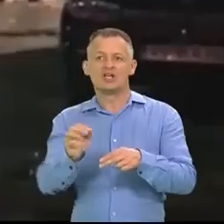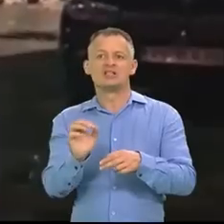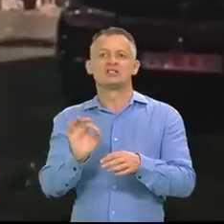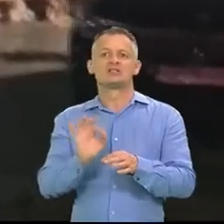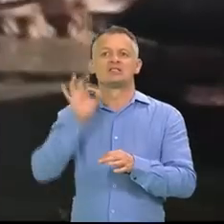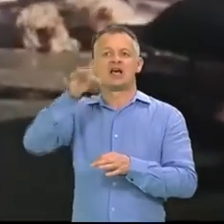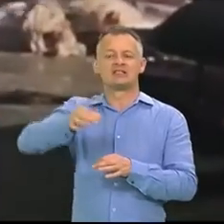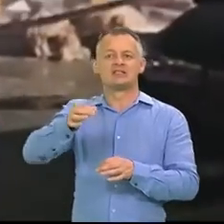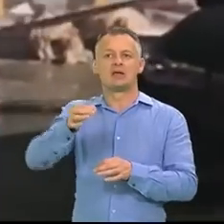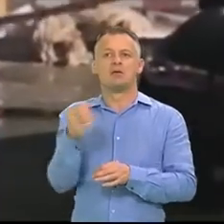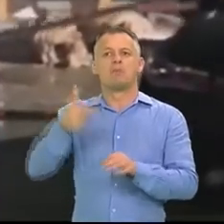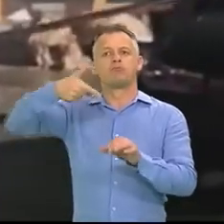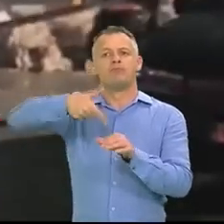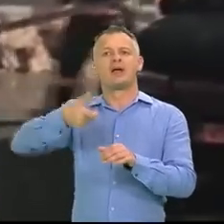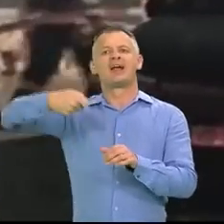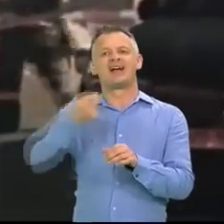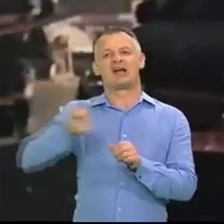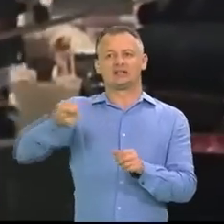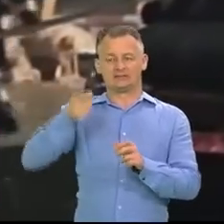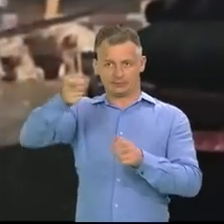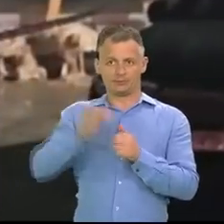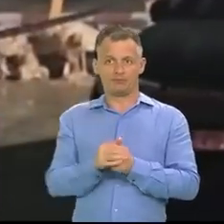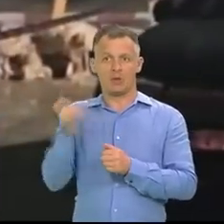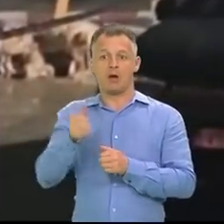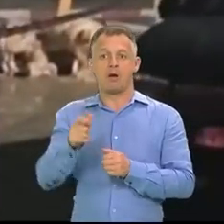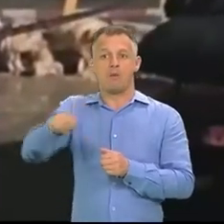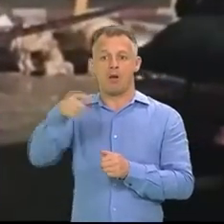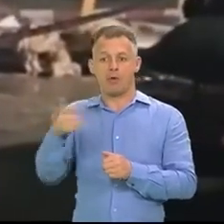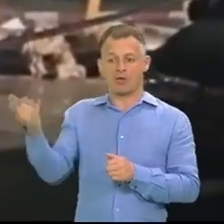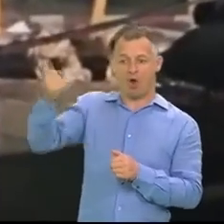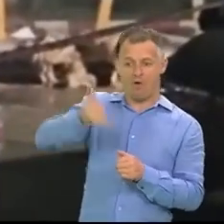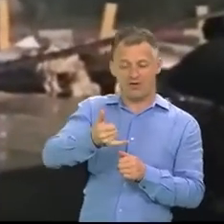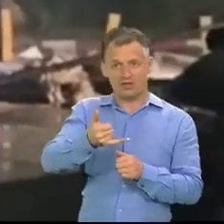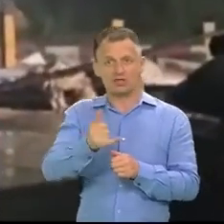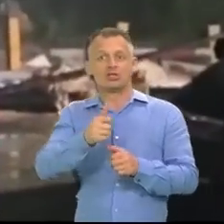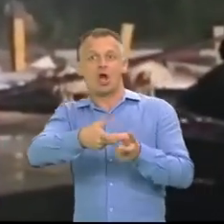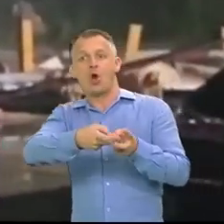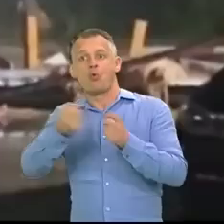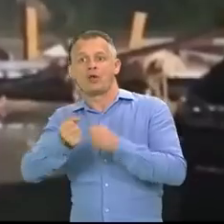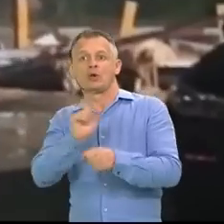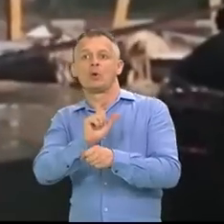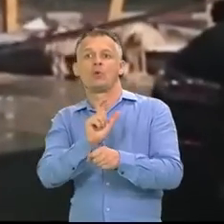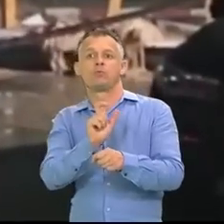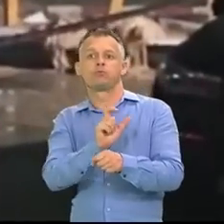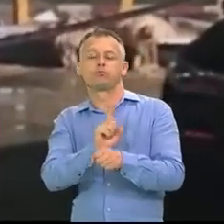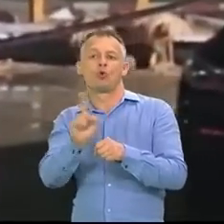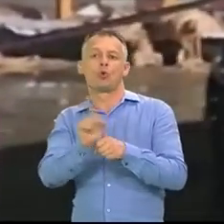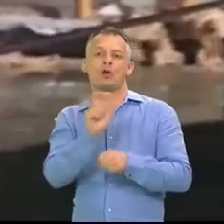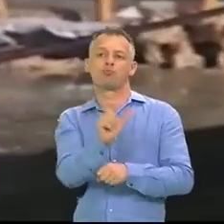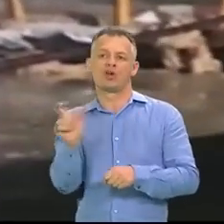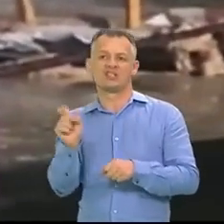un rezervor încărcat cu câteva tone de gaz. Pompierii au intervenit însă la timp și au înlăturat resturile.